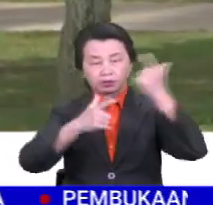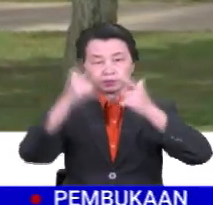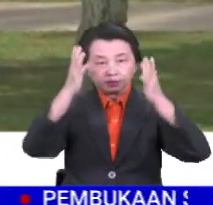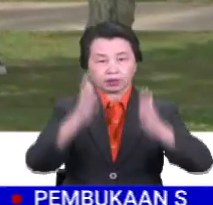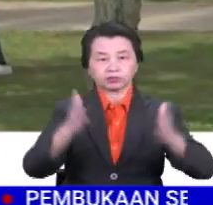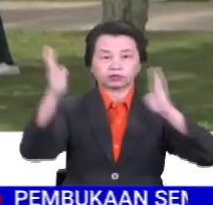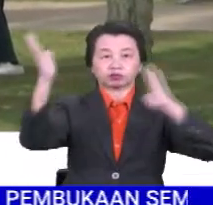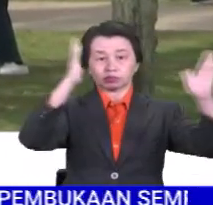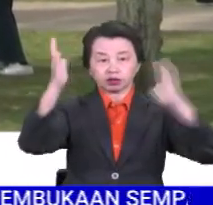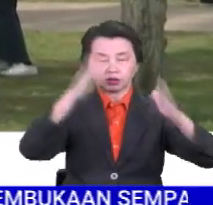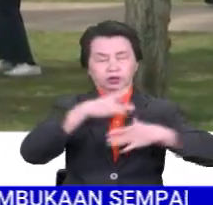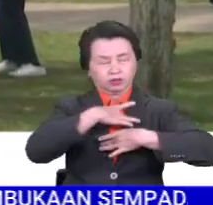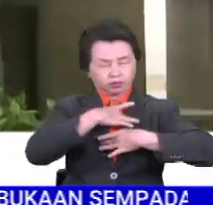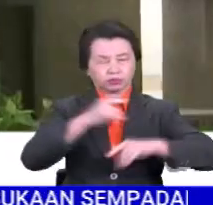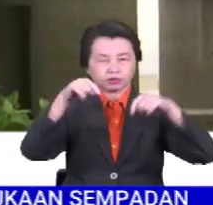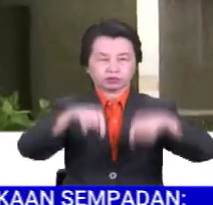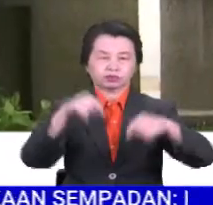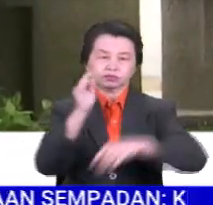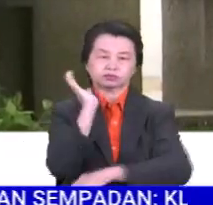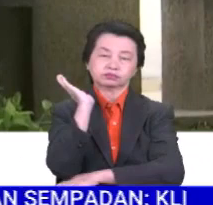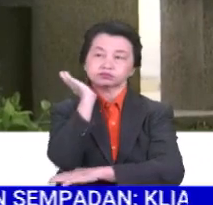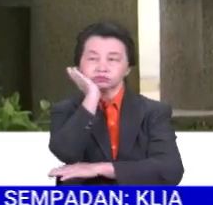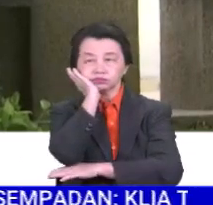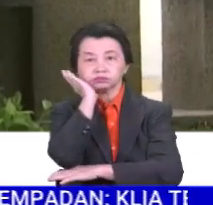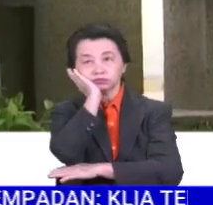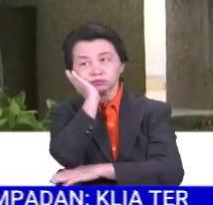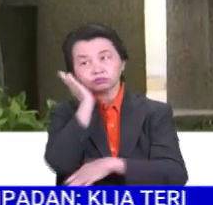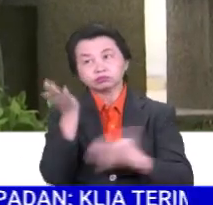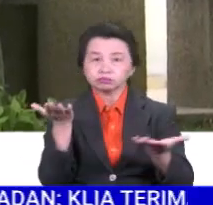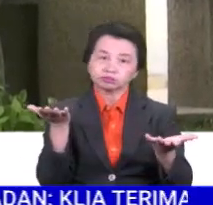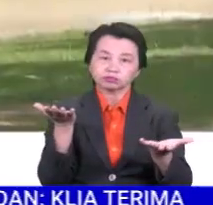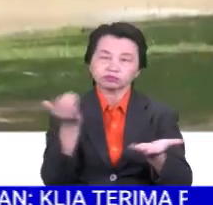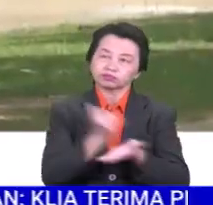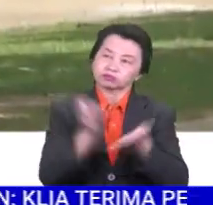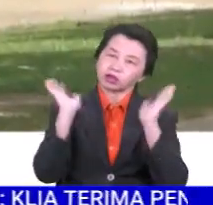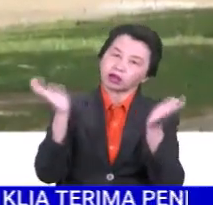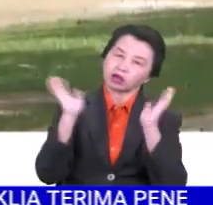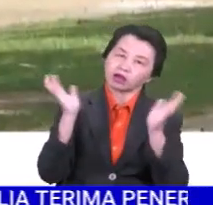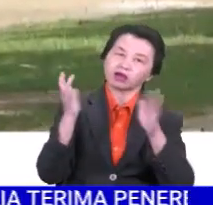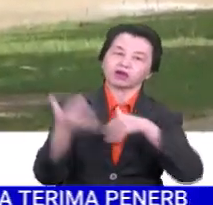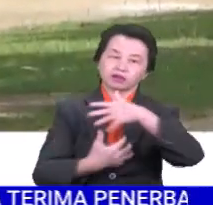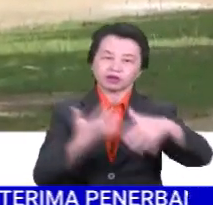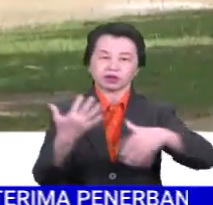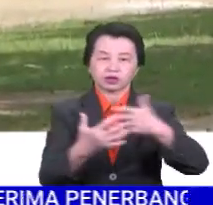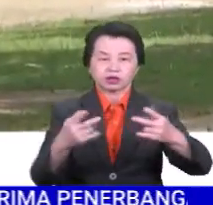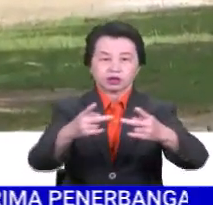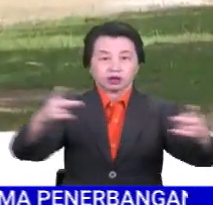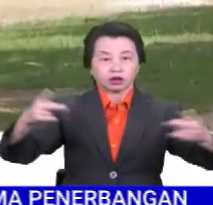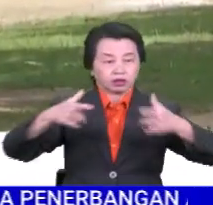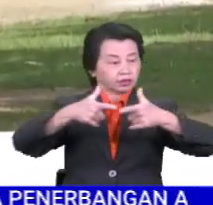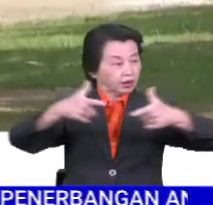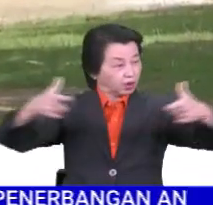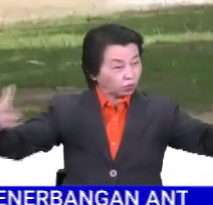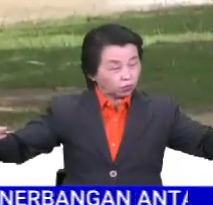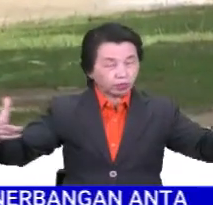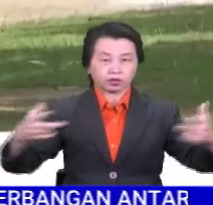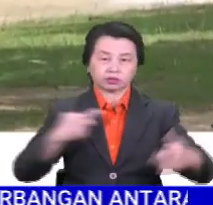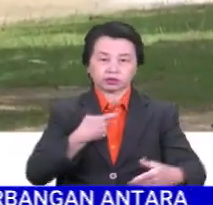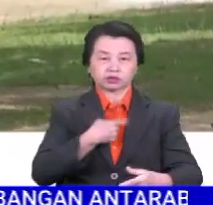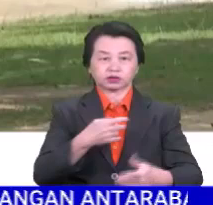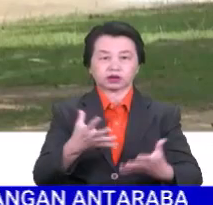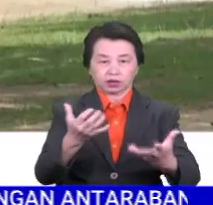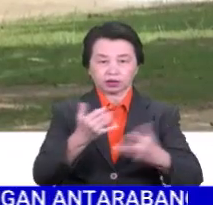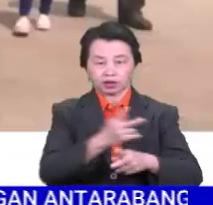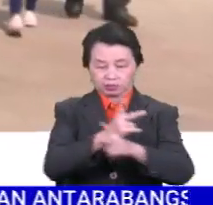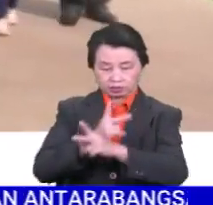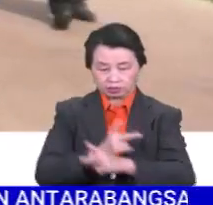tempatan, memang ini tempatnya untuk orang kata tempat santai, tempat lepak kan. Dan satu lagi, kawasannya pun luas, jadi kita pun masing-masing nak